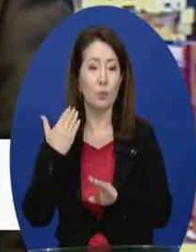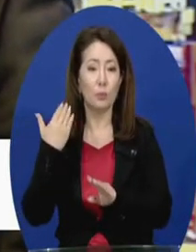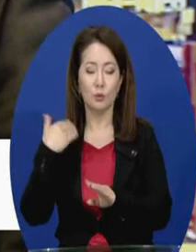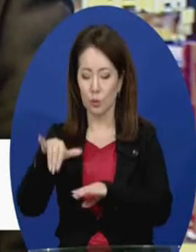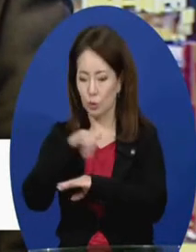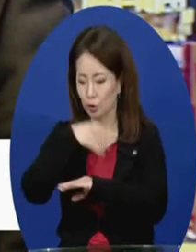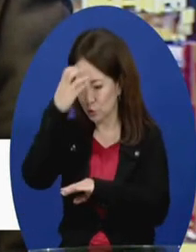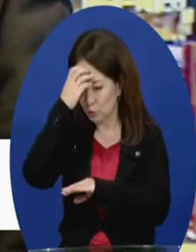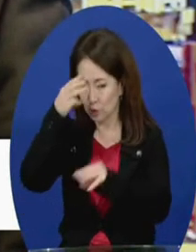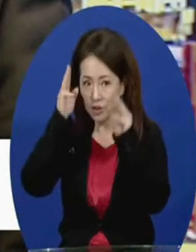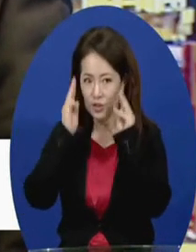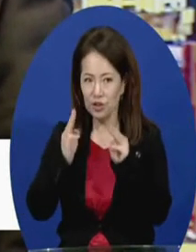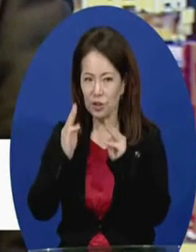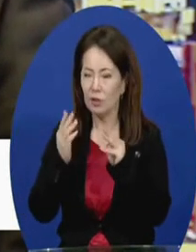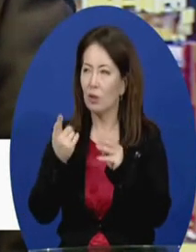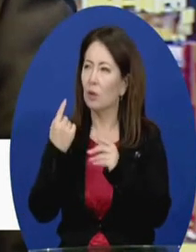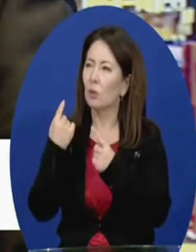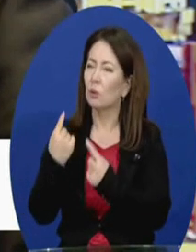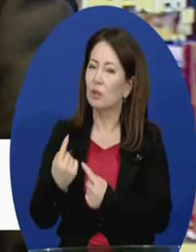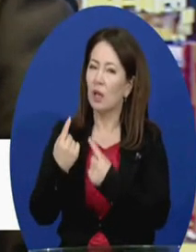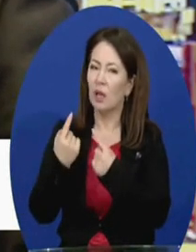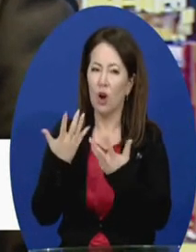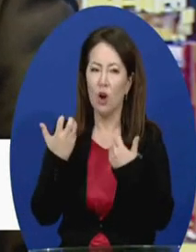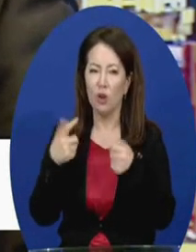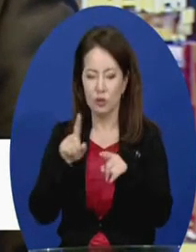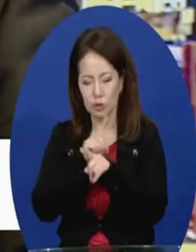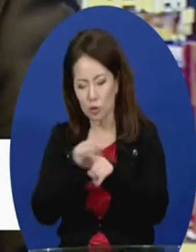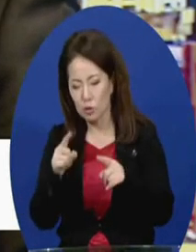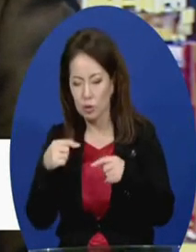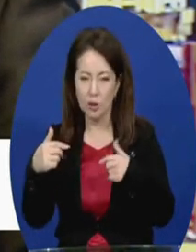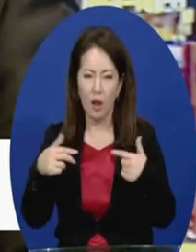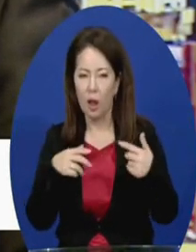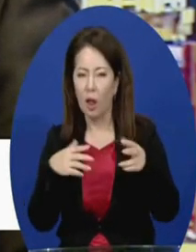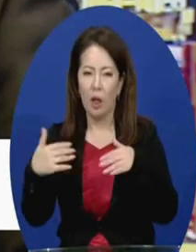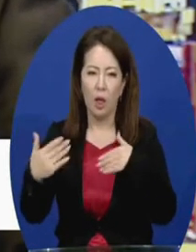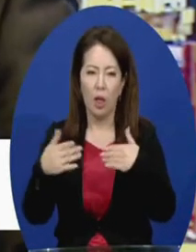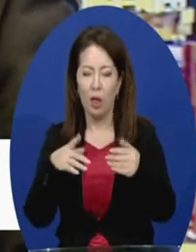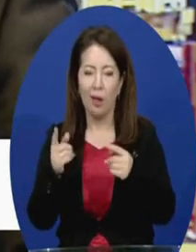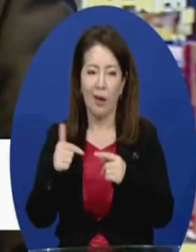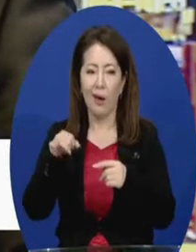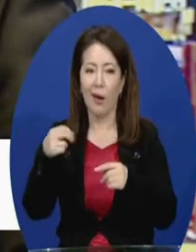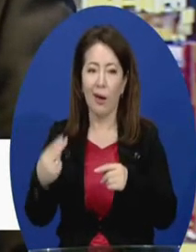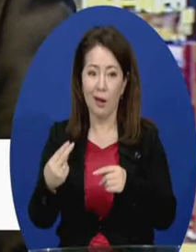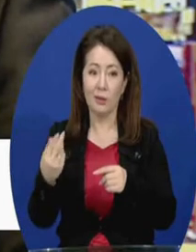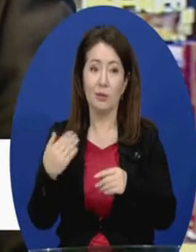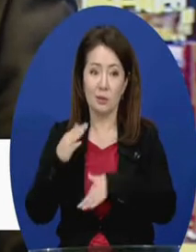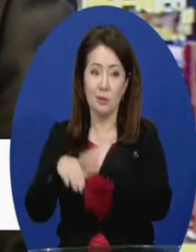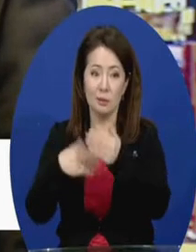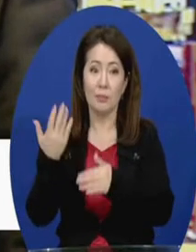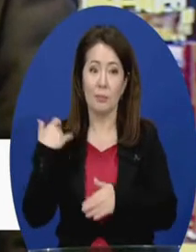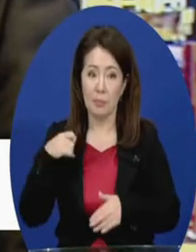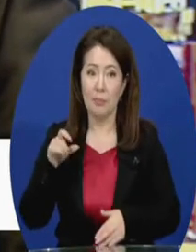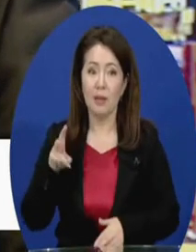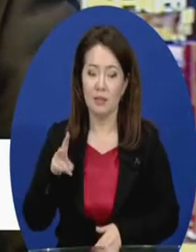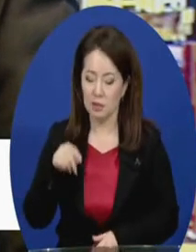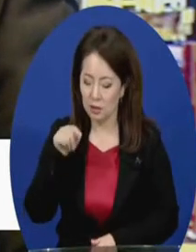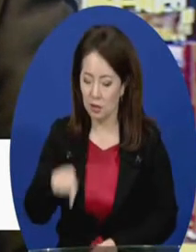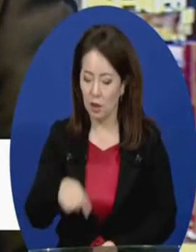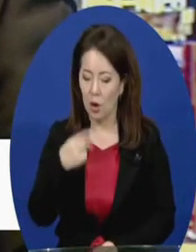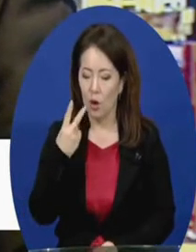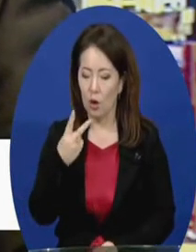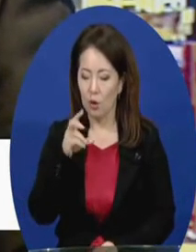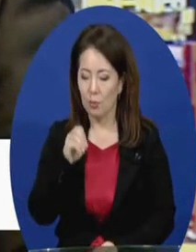төрийн маш том шийдвэрийг хүлээж олон зөрчилдөөний дунд бол гацаатаа явсаар ирсэн. Тийм ч учраас 2010